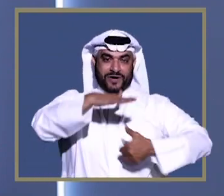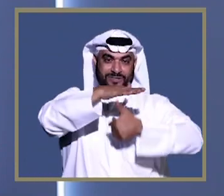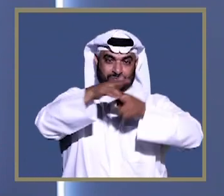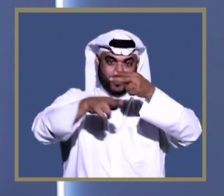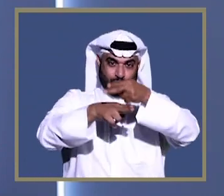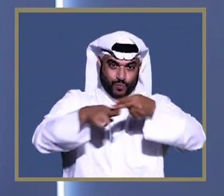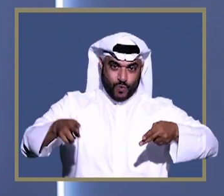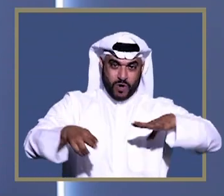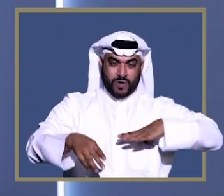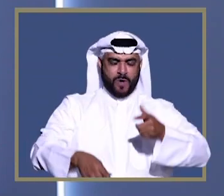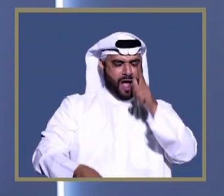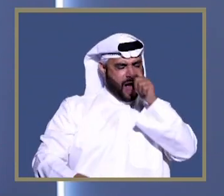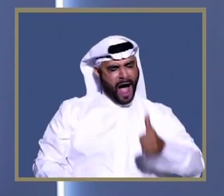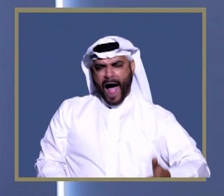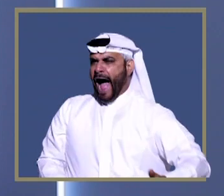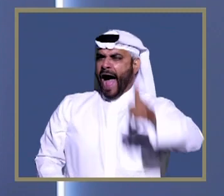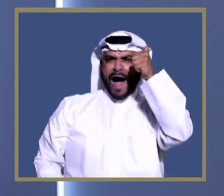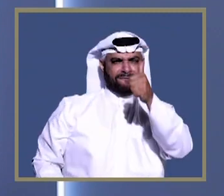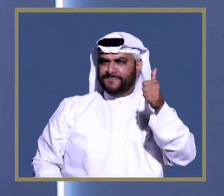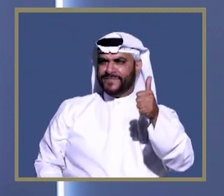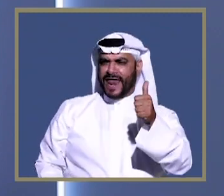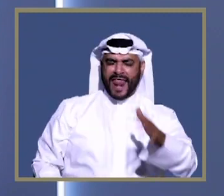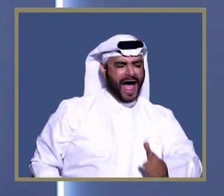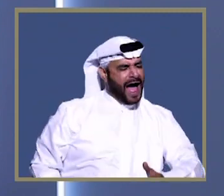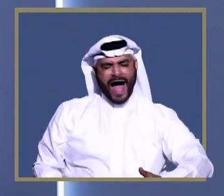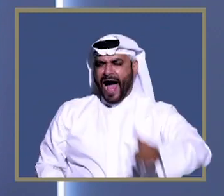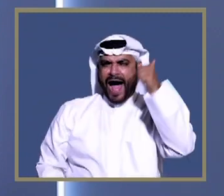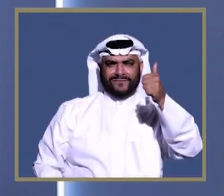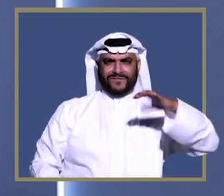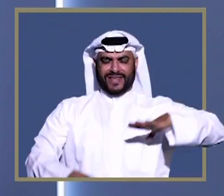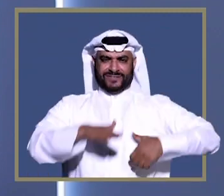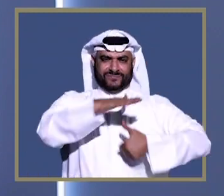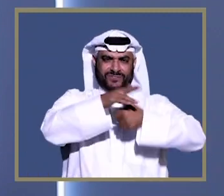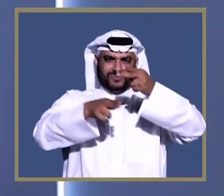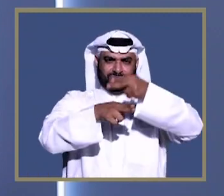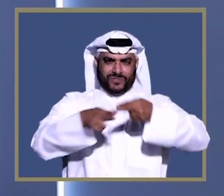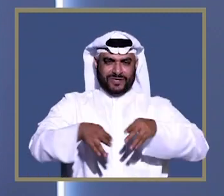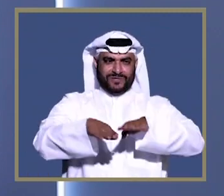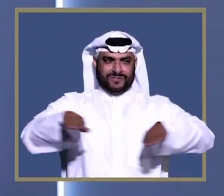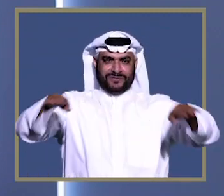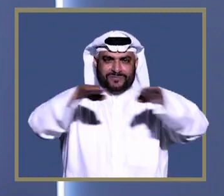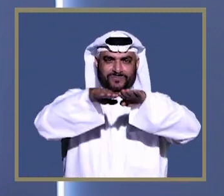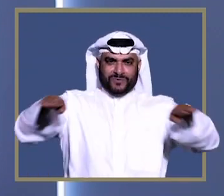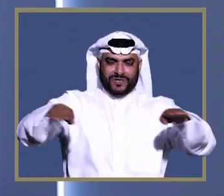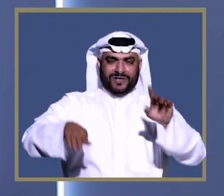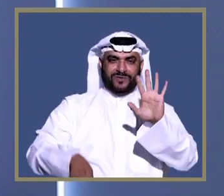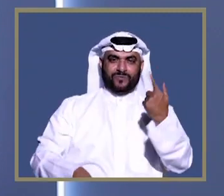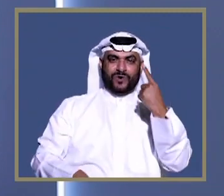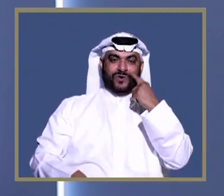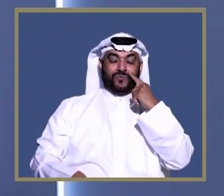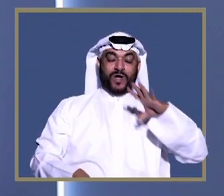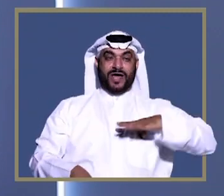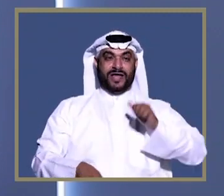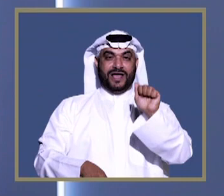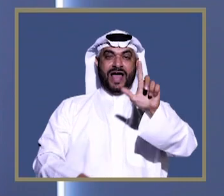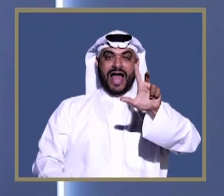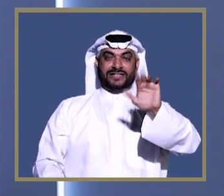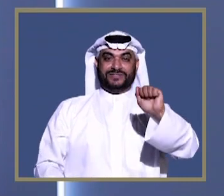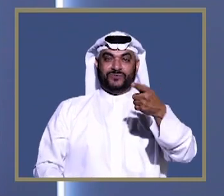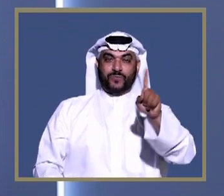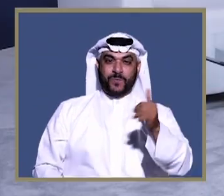الحكام، ومن أحسن الحكام وأفضل وأعدل الحكام، وهم آل